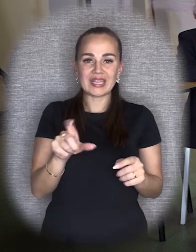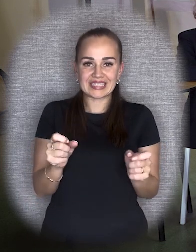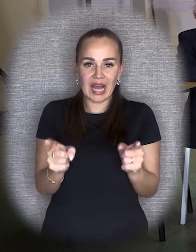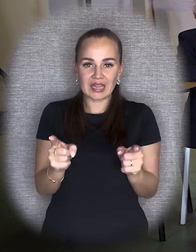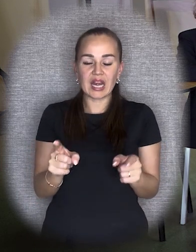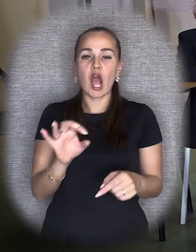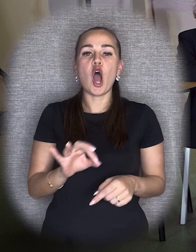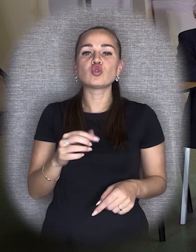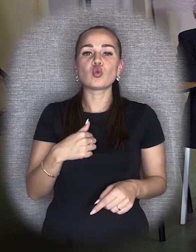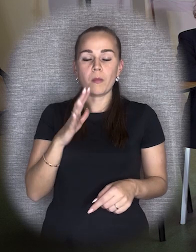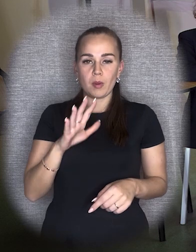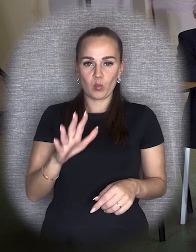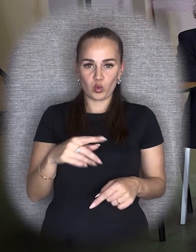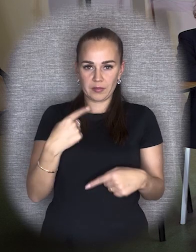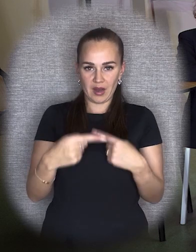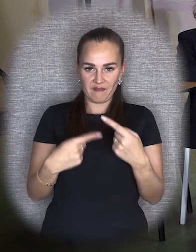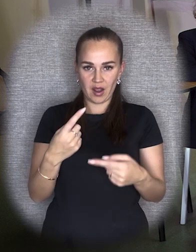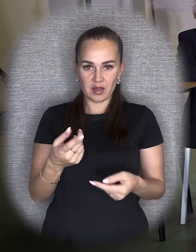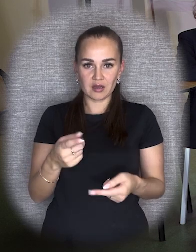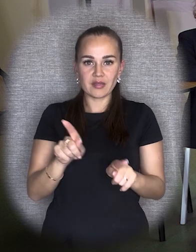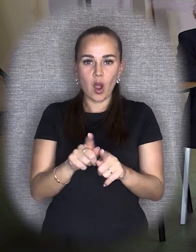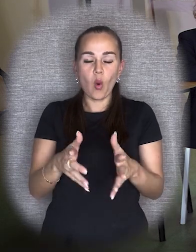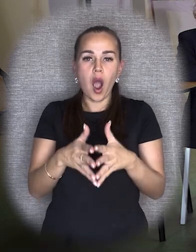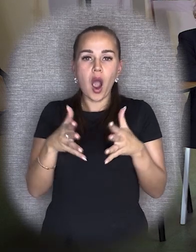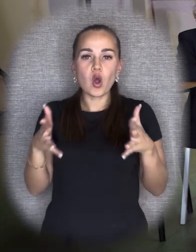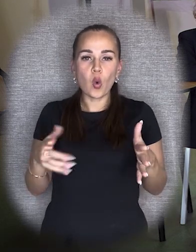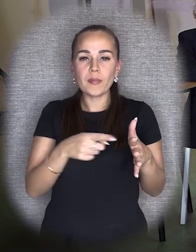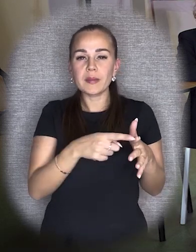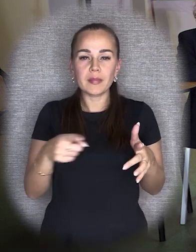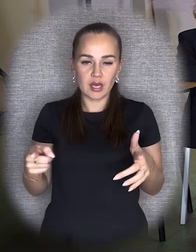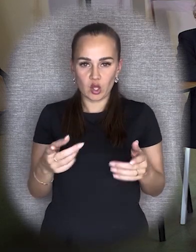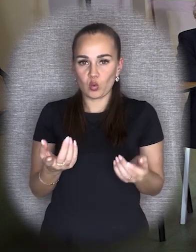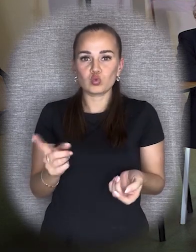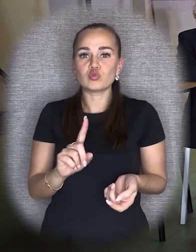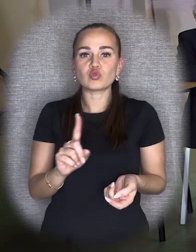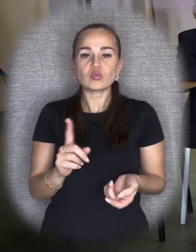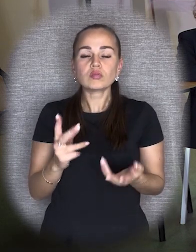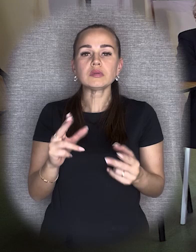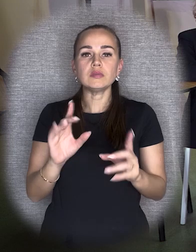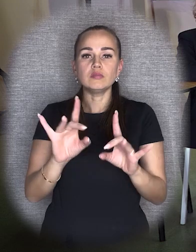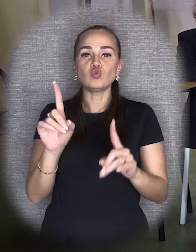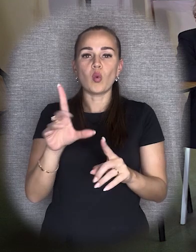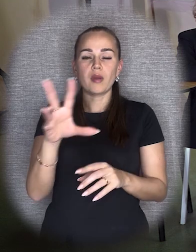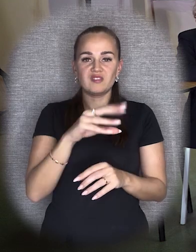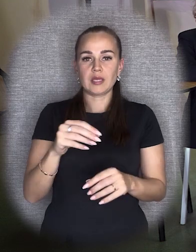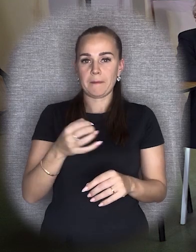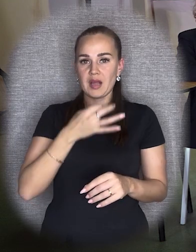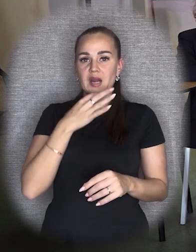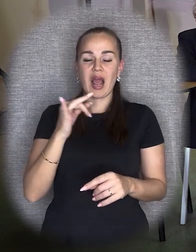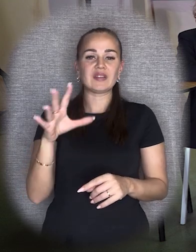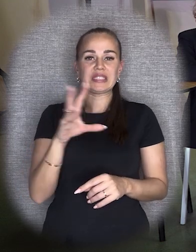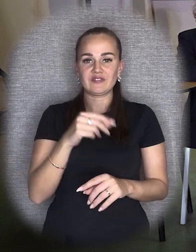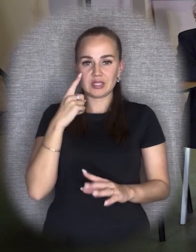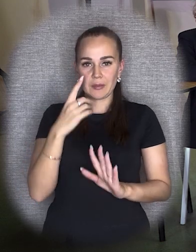Как можно сказать о таком огромном периоде нашей отечественной скульптуры вот одним проектом? Но вам это